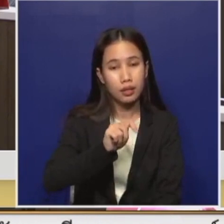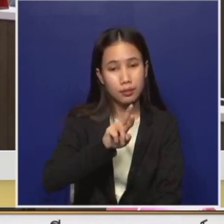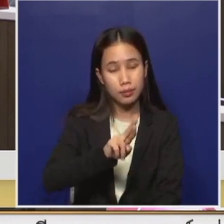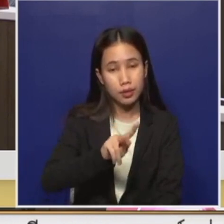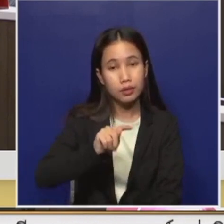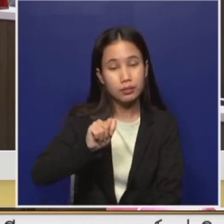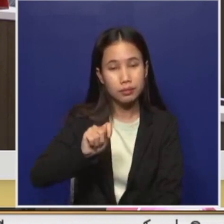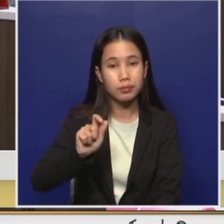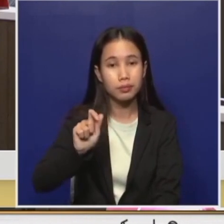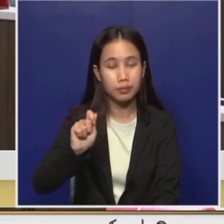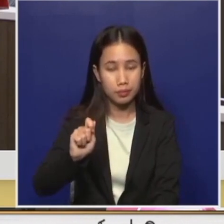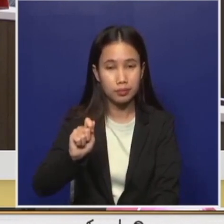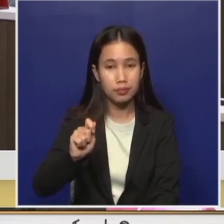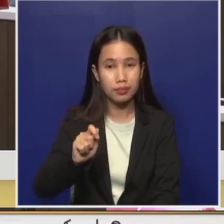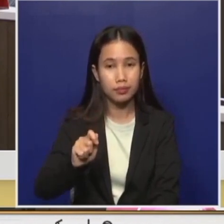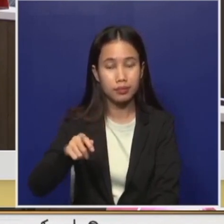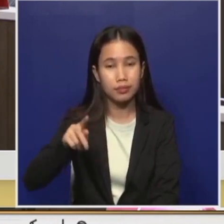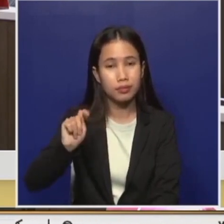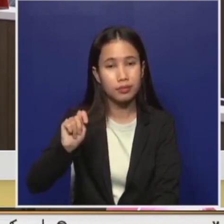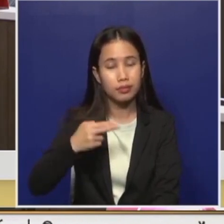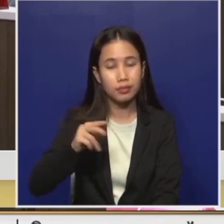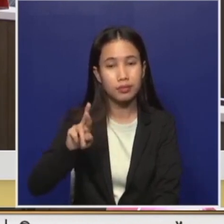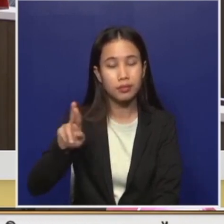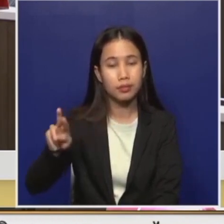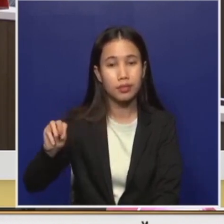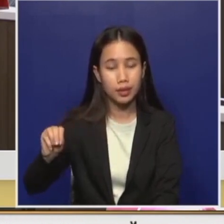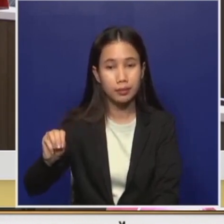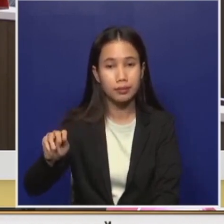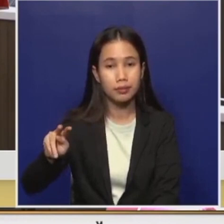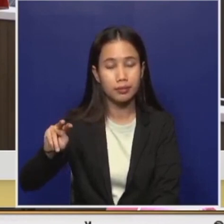ปล่เผารัมตีช่วยวาการกส่วเกษฏและสักครอง